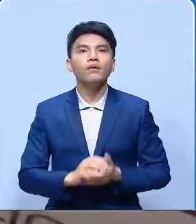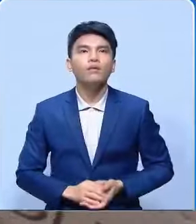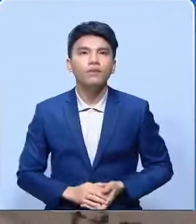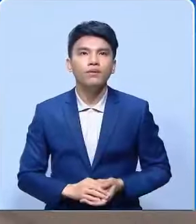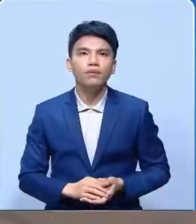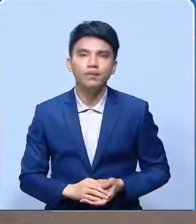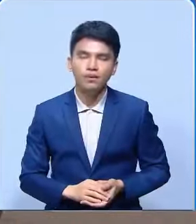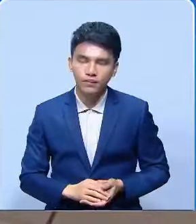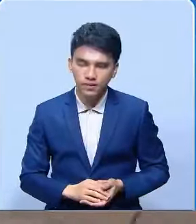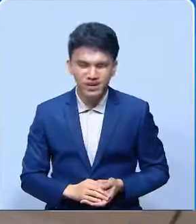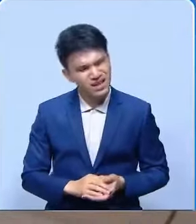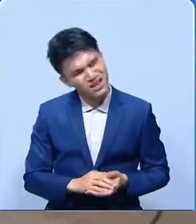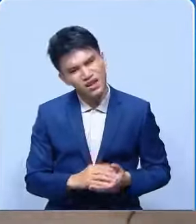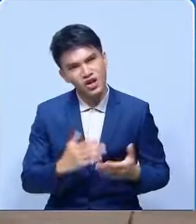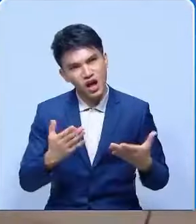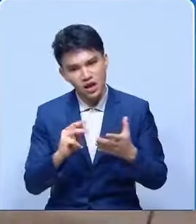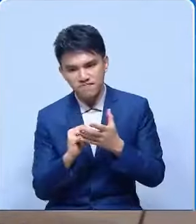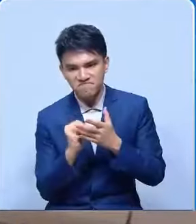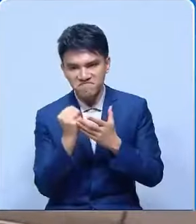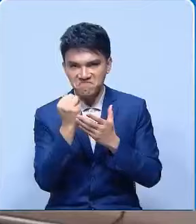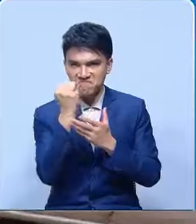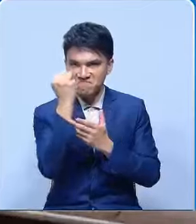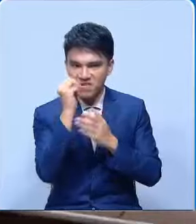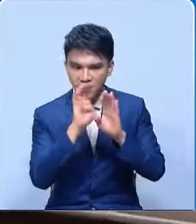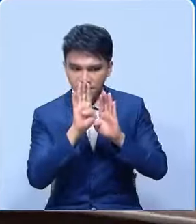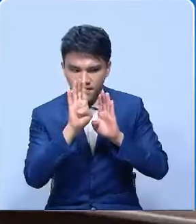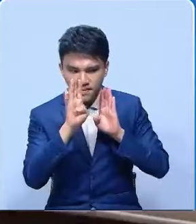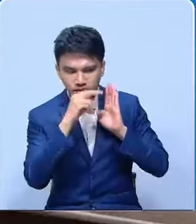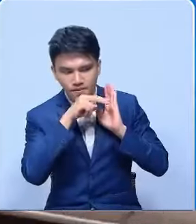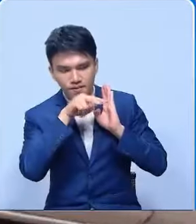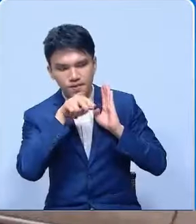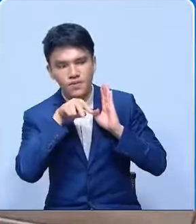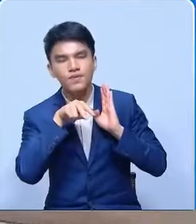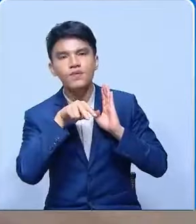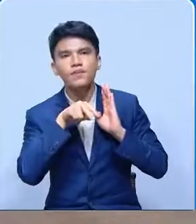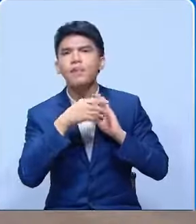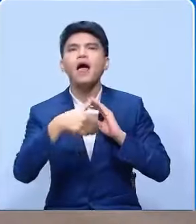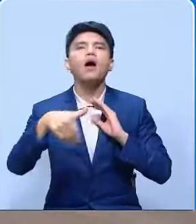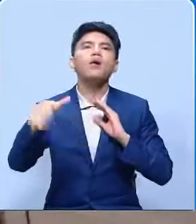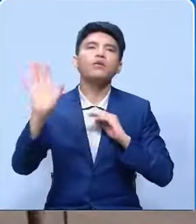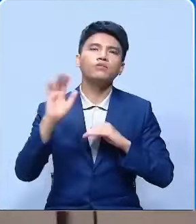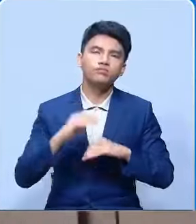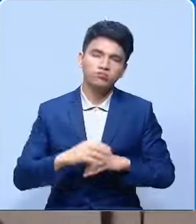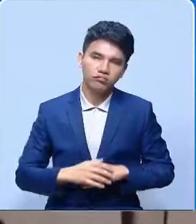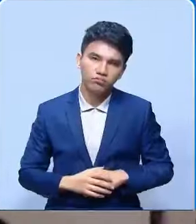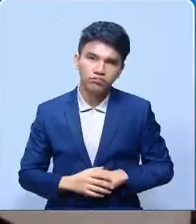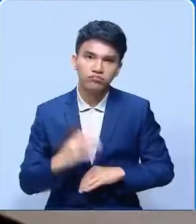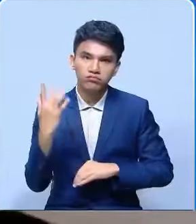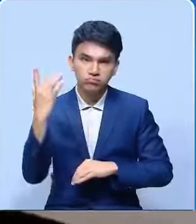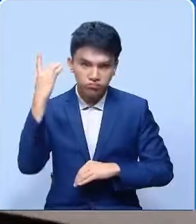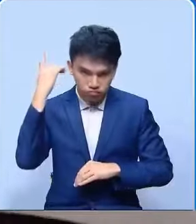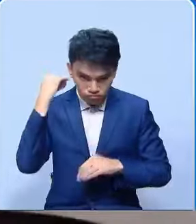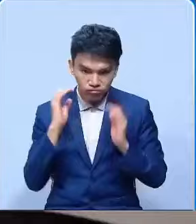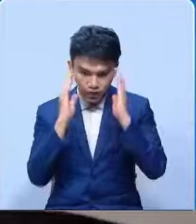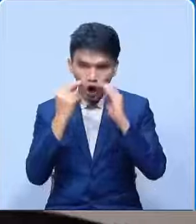นั้นไม่แน่ใจก็ถือท่อนไม้เปิดประตูออกไปดูว่าอยู่มยหรือไปแล้วปรากฏในรุไปแล้วจนเมื่อวานนี้มีชาวบ้านไปเจอ